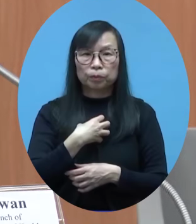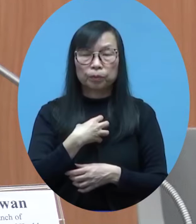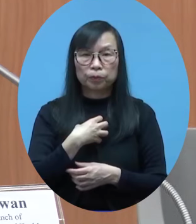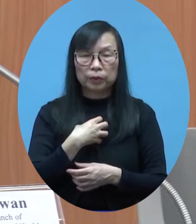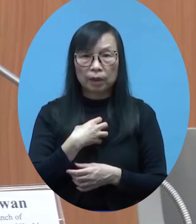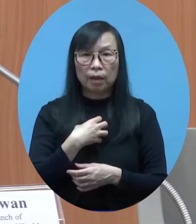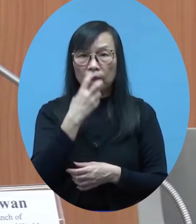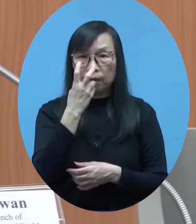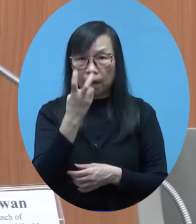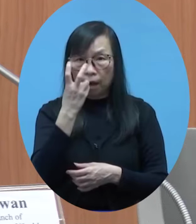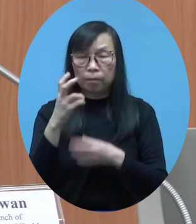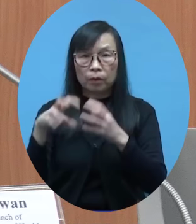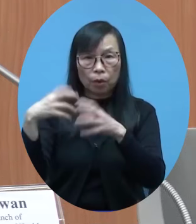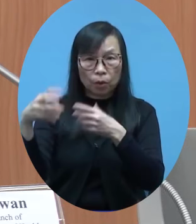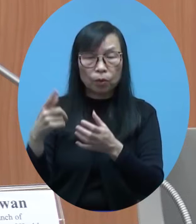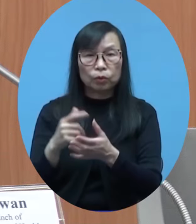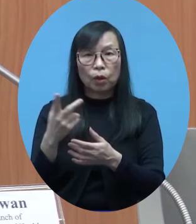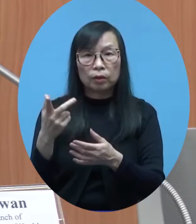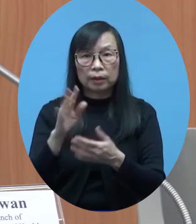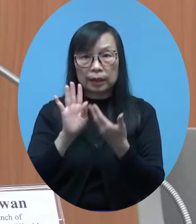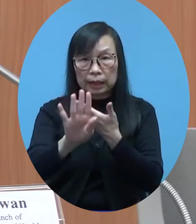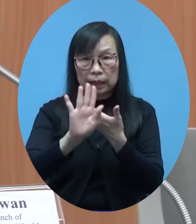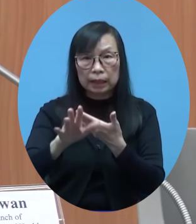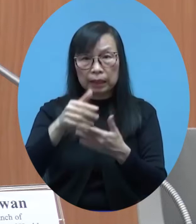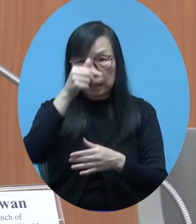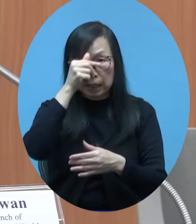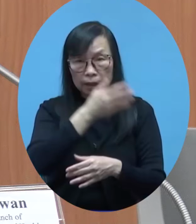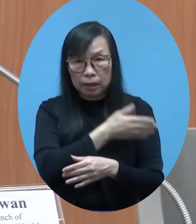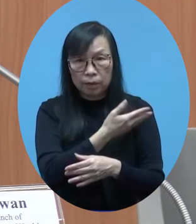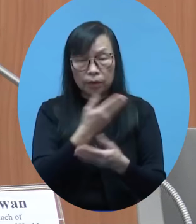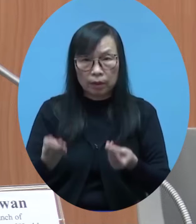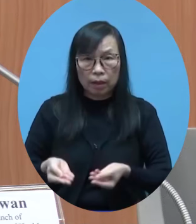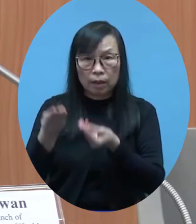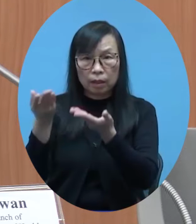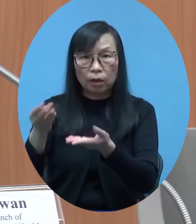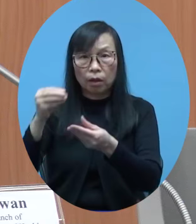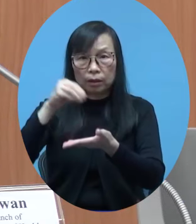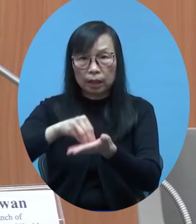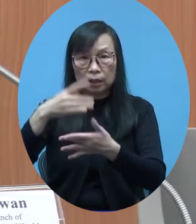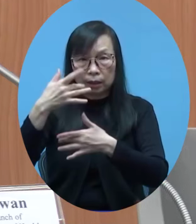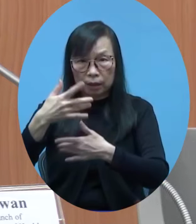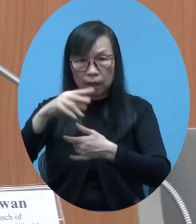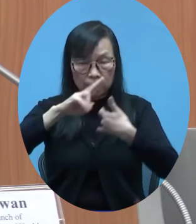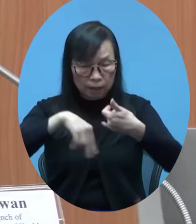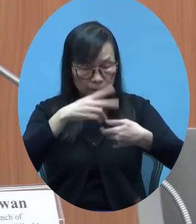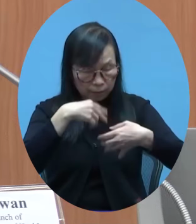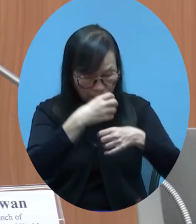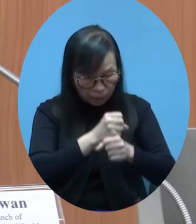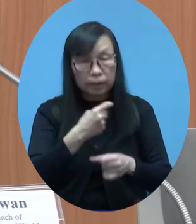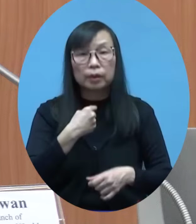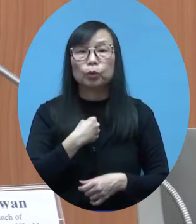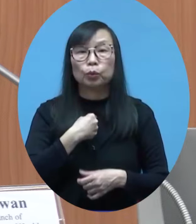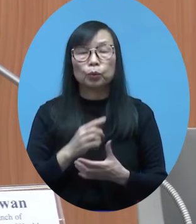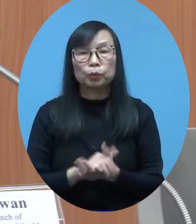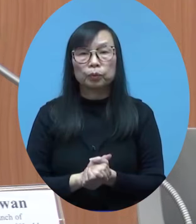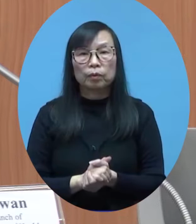去探討幫所有前線嘅同事咧提供翻嗰個定期嗰個檢測嘅。咁暫時咧，而